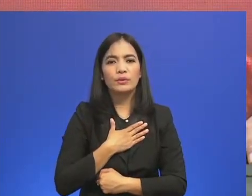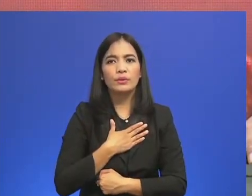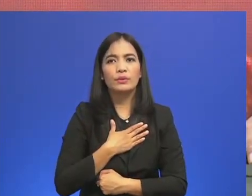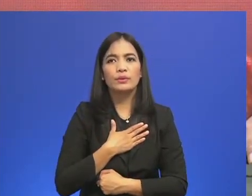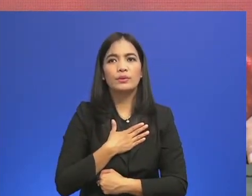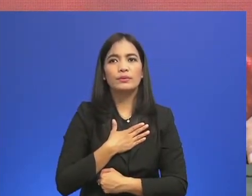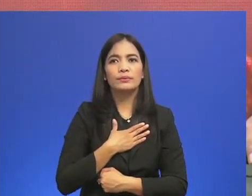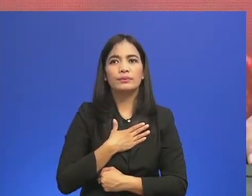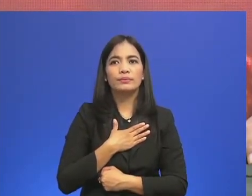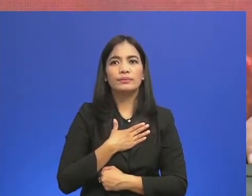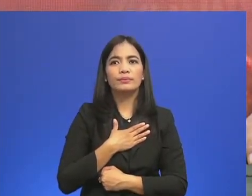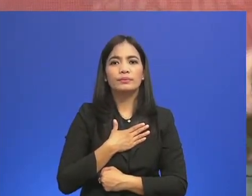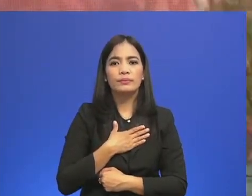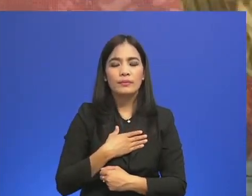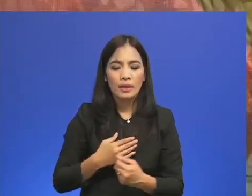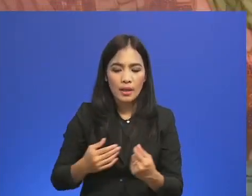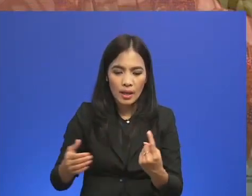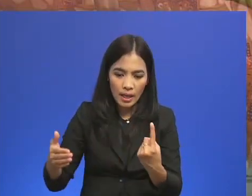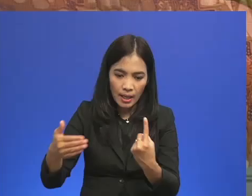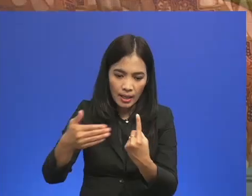tanganku.